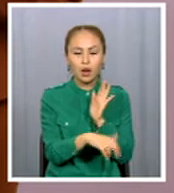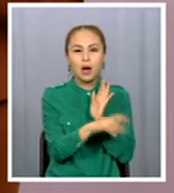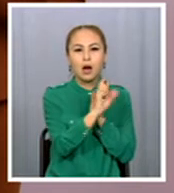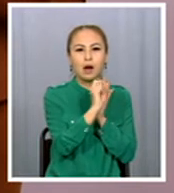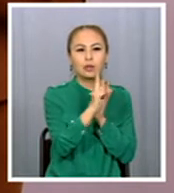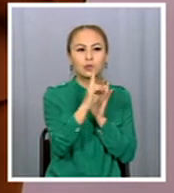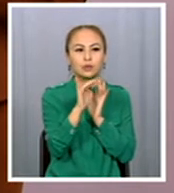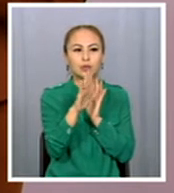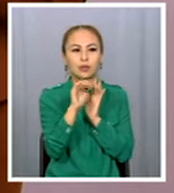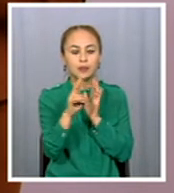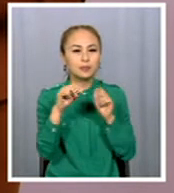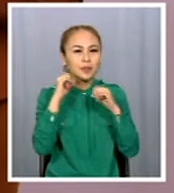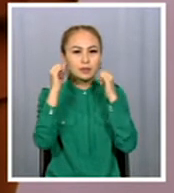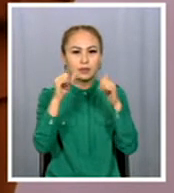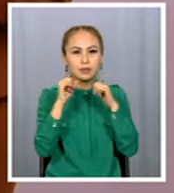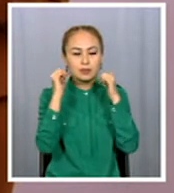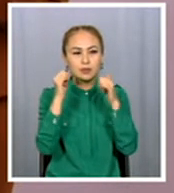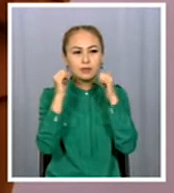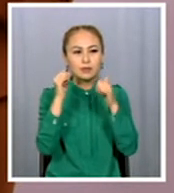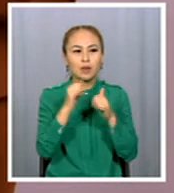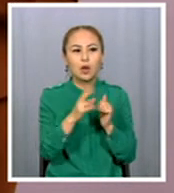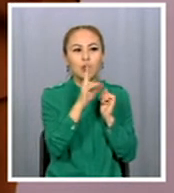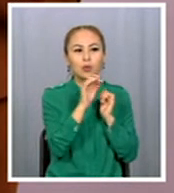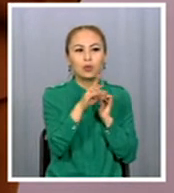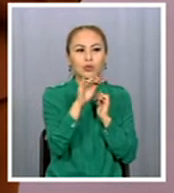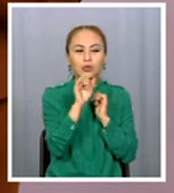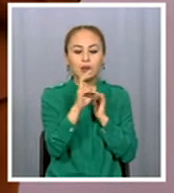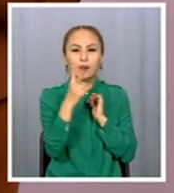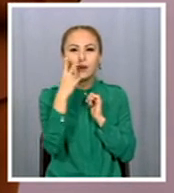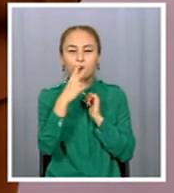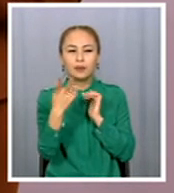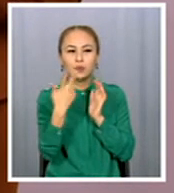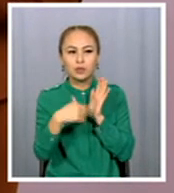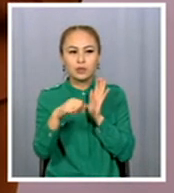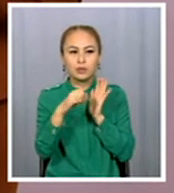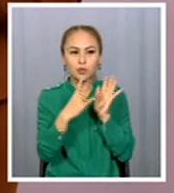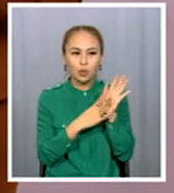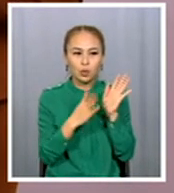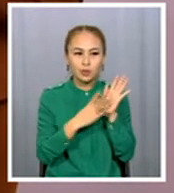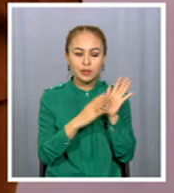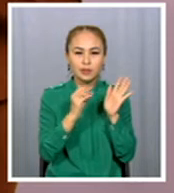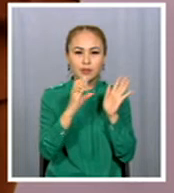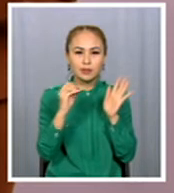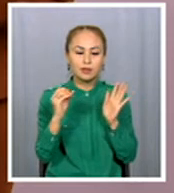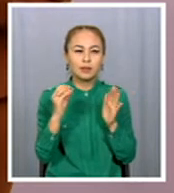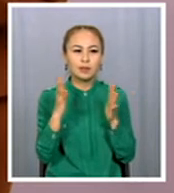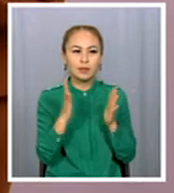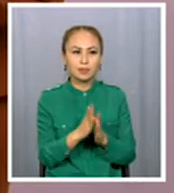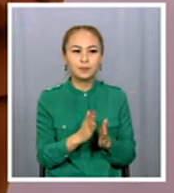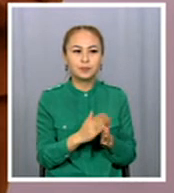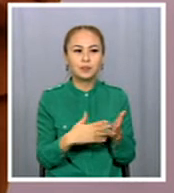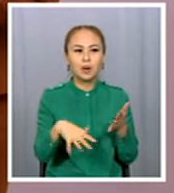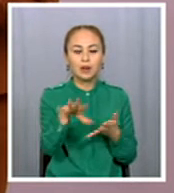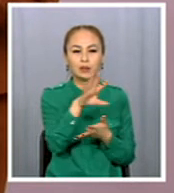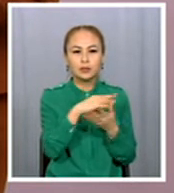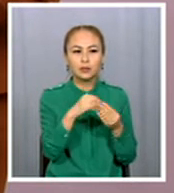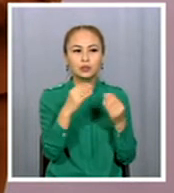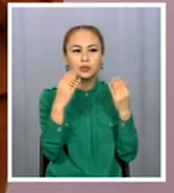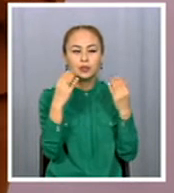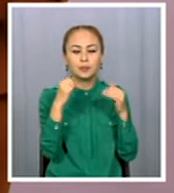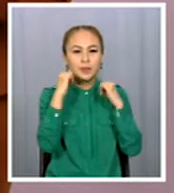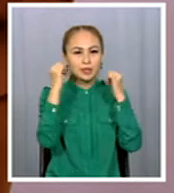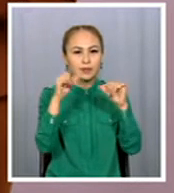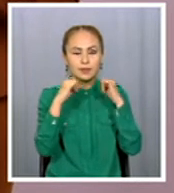құтан белгісіз. Көк құтанға қарағанда 9 есе кем. Барлығы